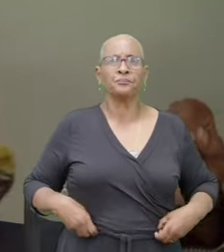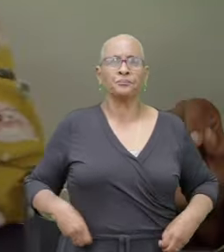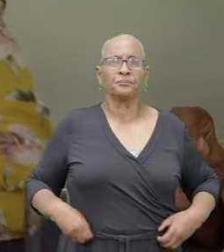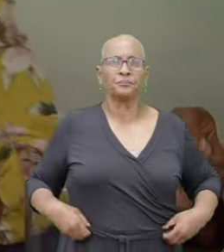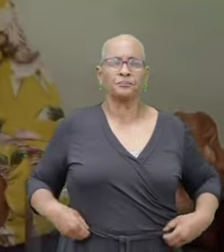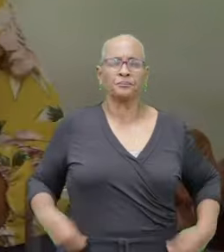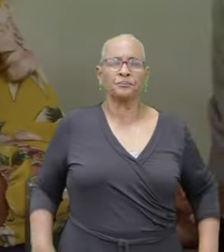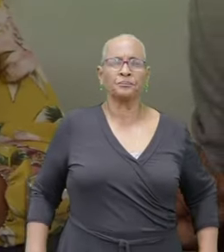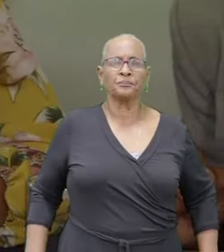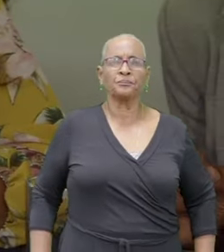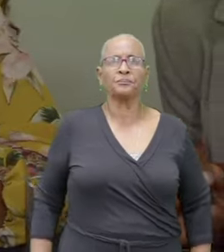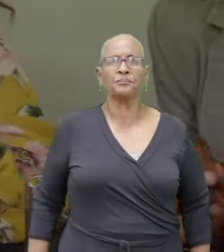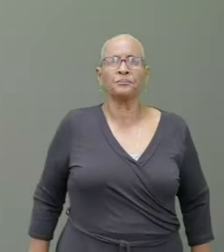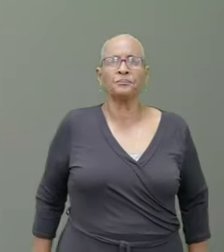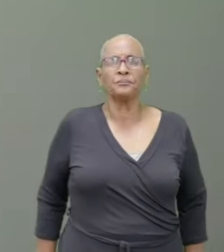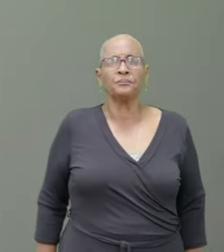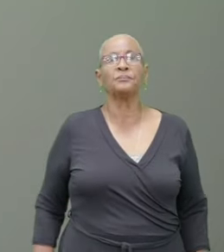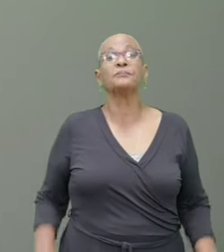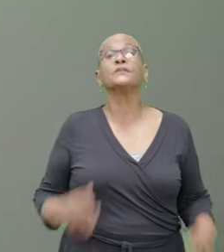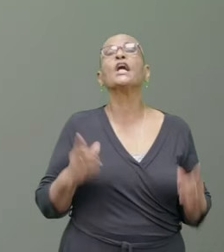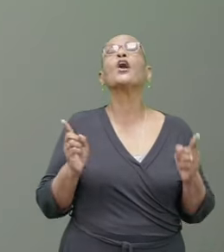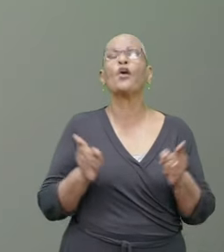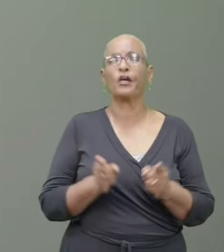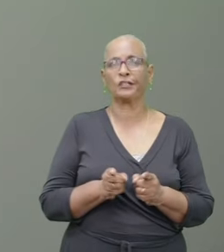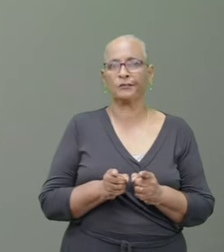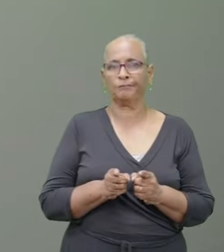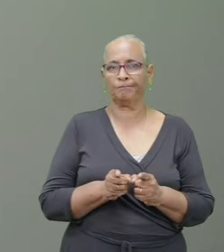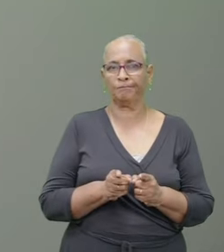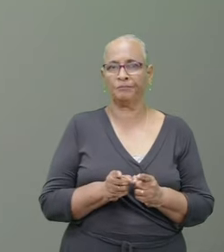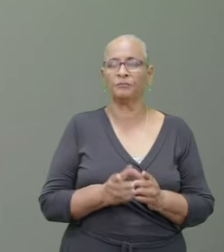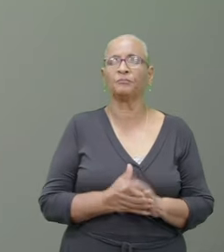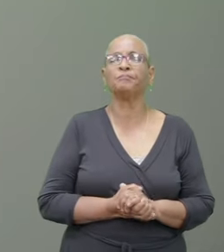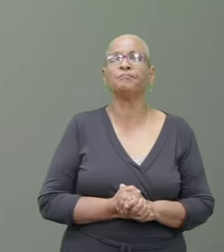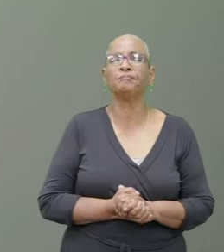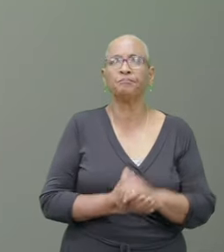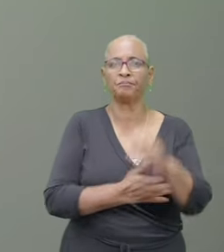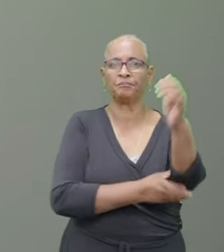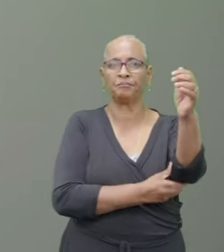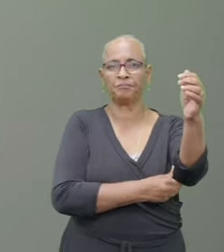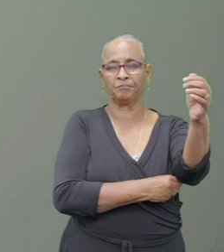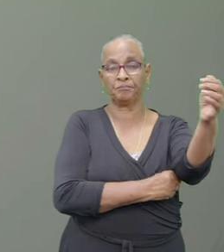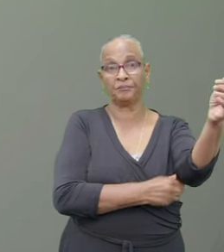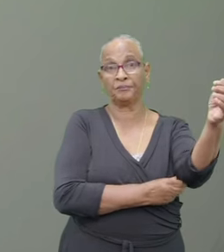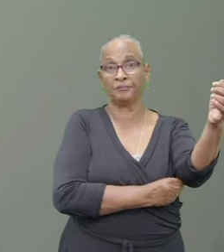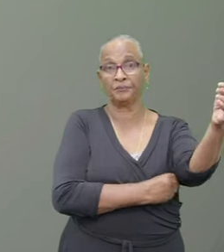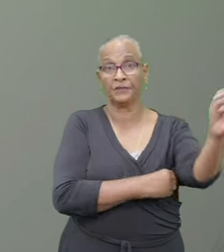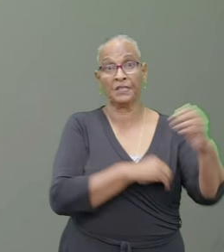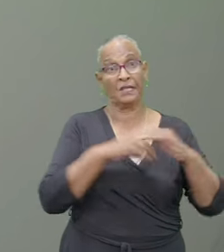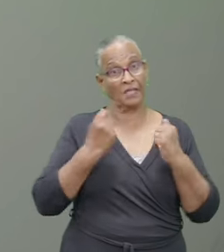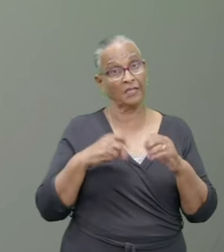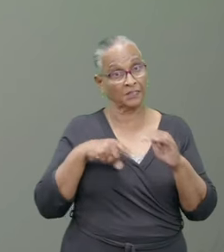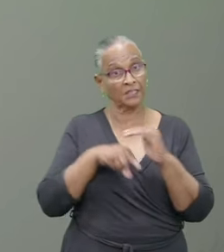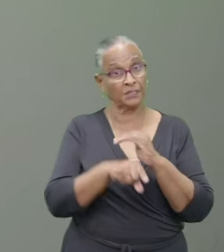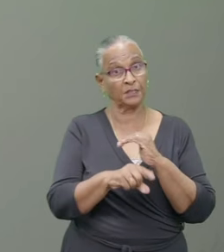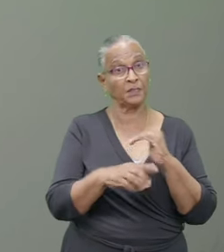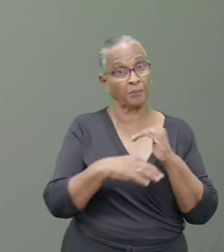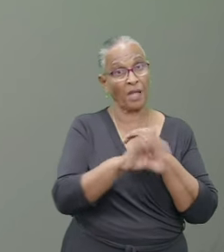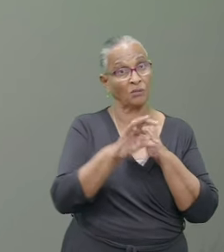Oké. Heel kort. Ik kan heel diep ingaan op alle vragen die gesteld zijn.